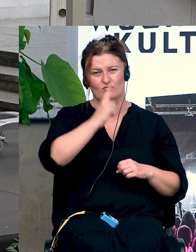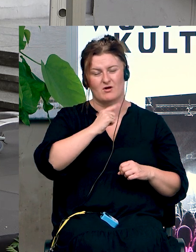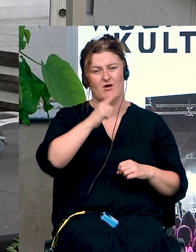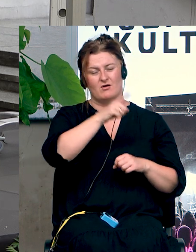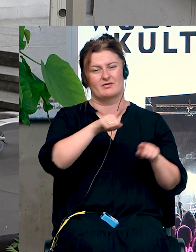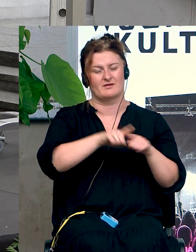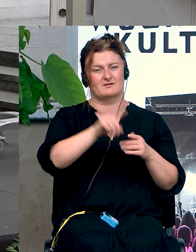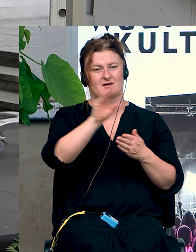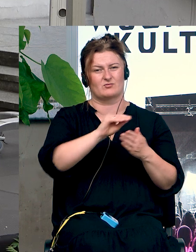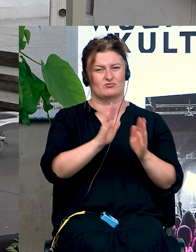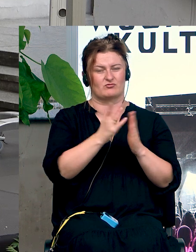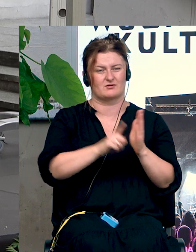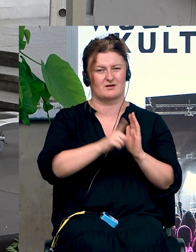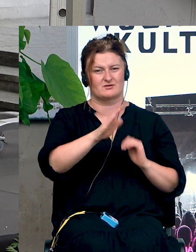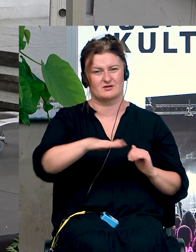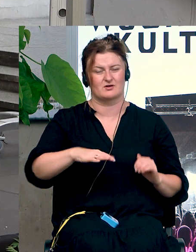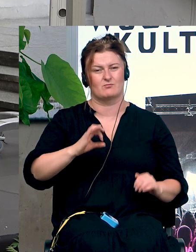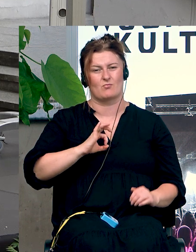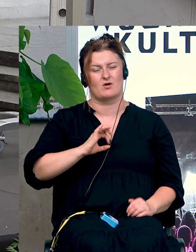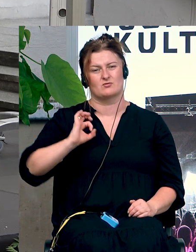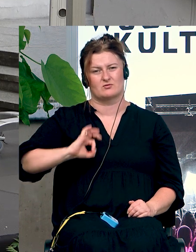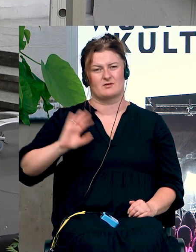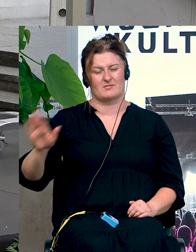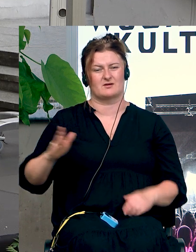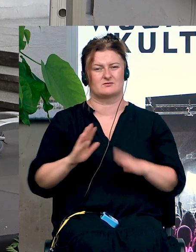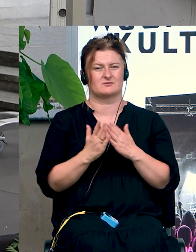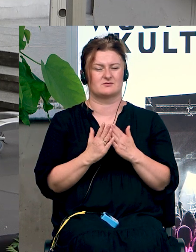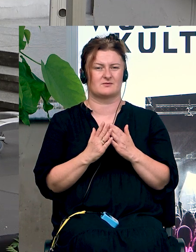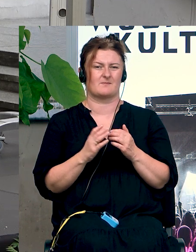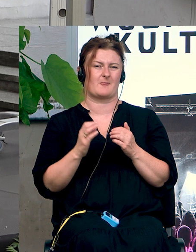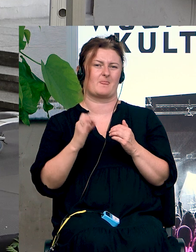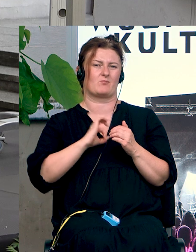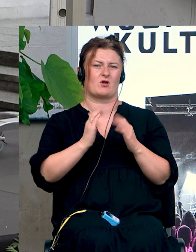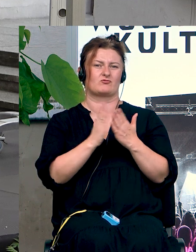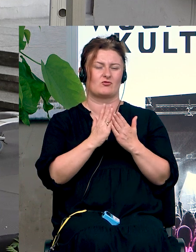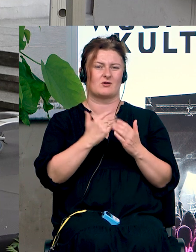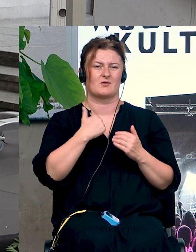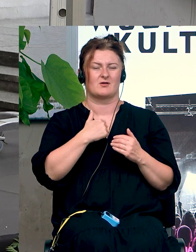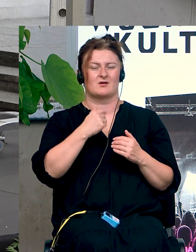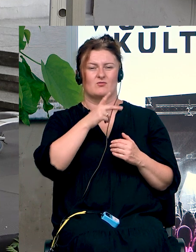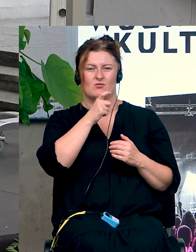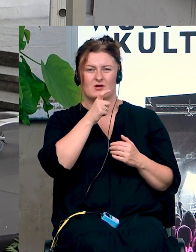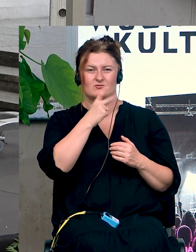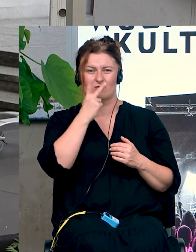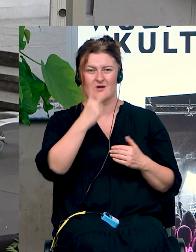доньки. Моя донька була в такому щирому захваті, що вона побачить живу людину, яка написала книжку.